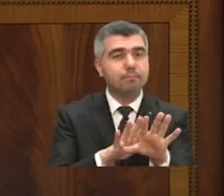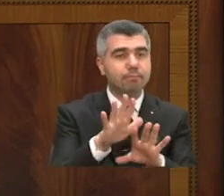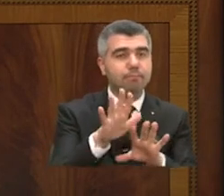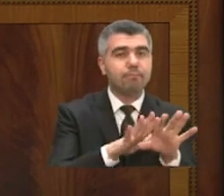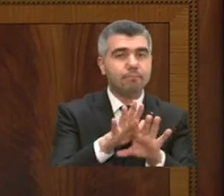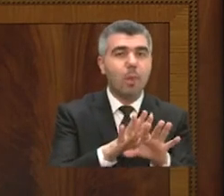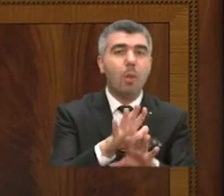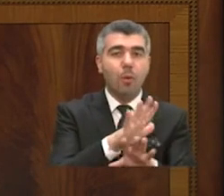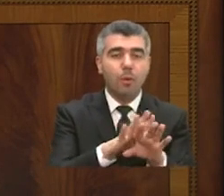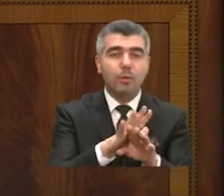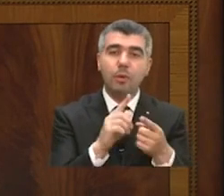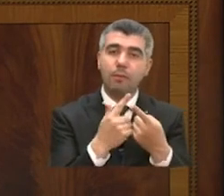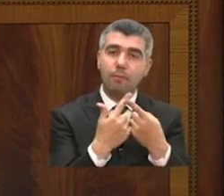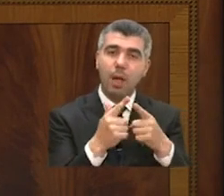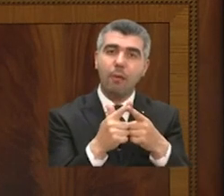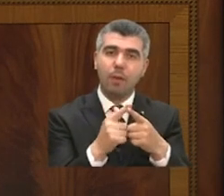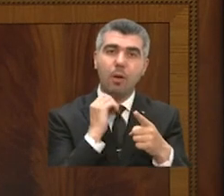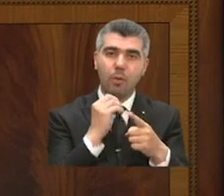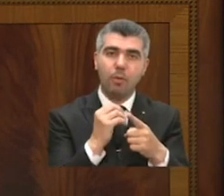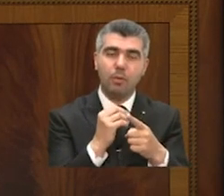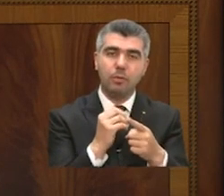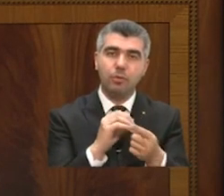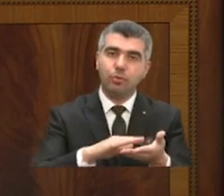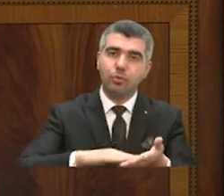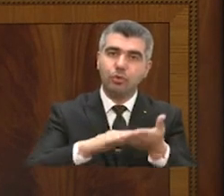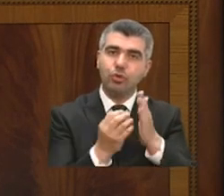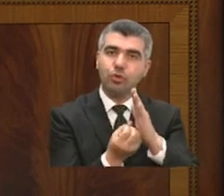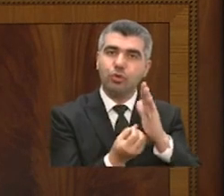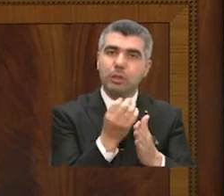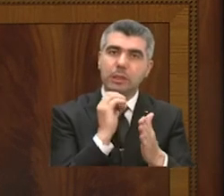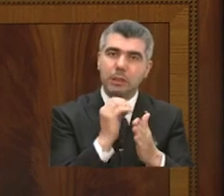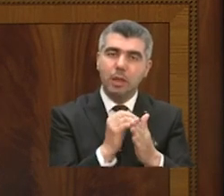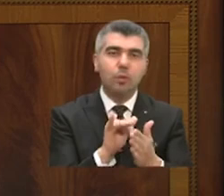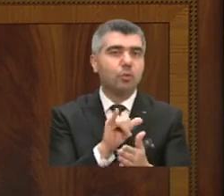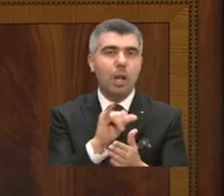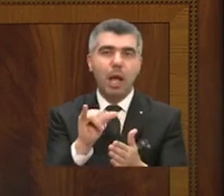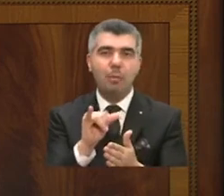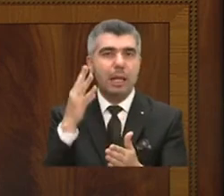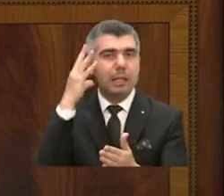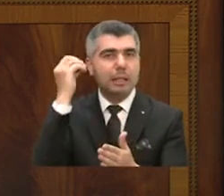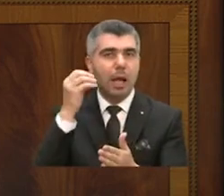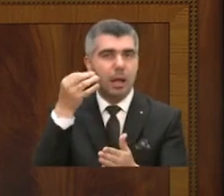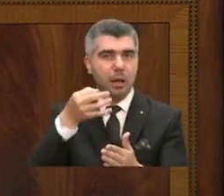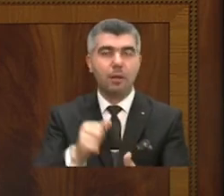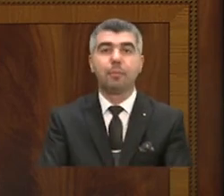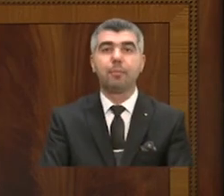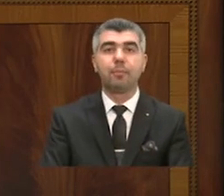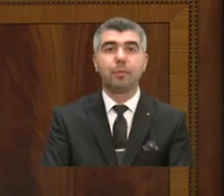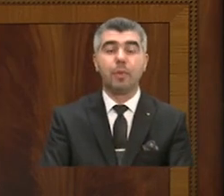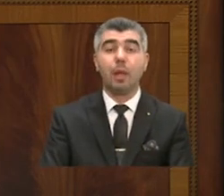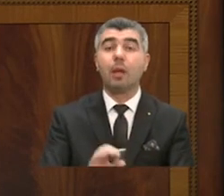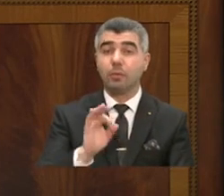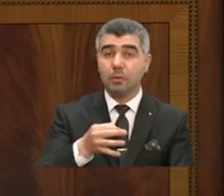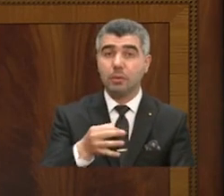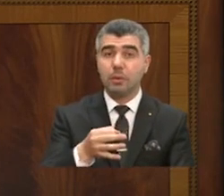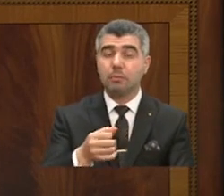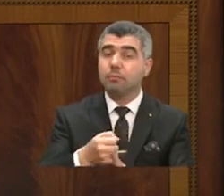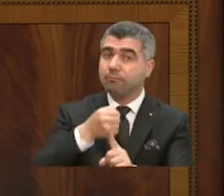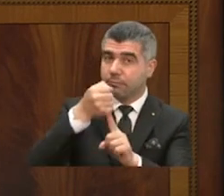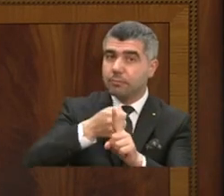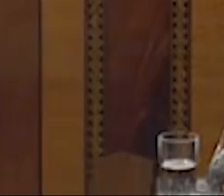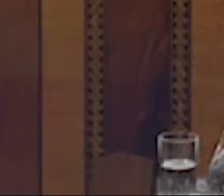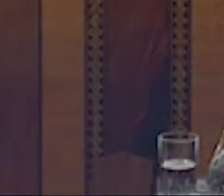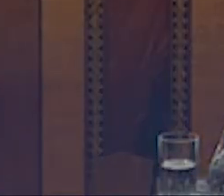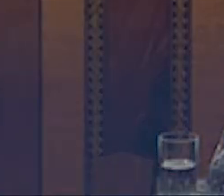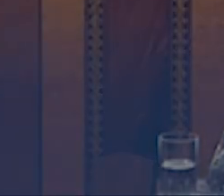تقديمها لمجموعة من المكتسبات التي لا يمكن إنكارها والتي ينبغي العمل على